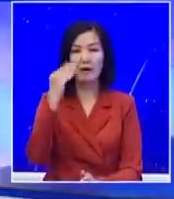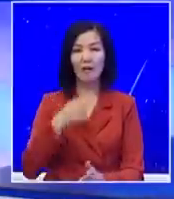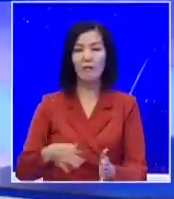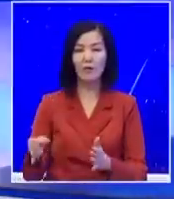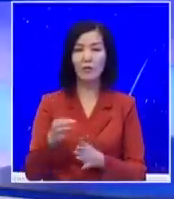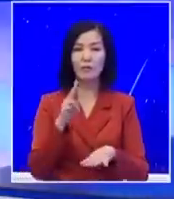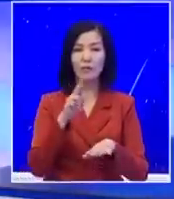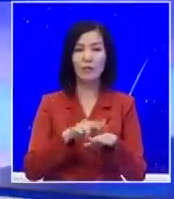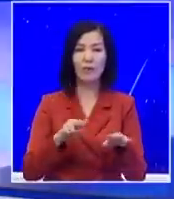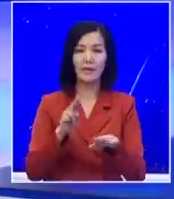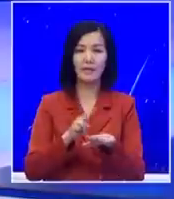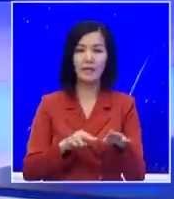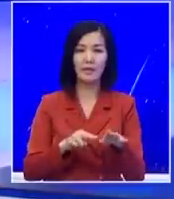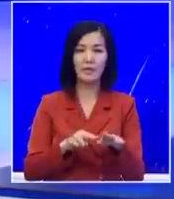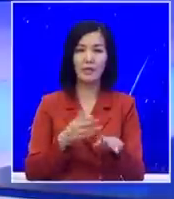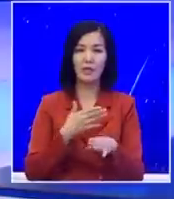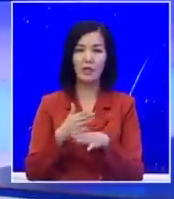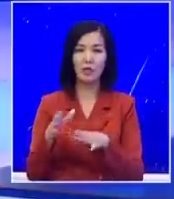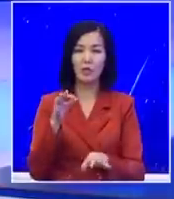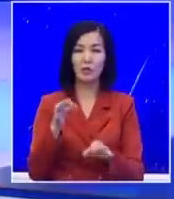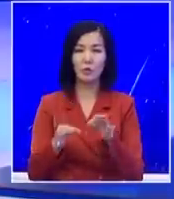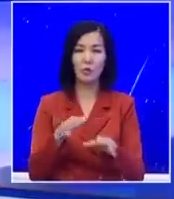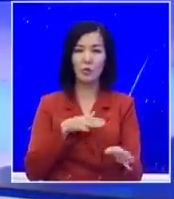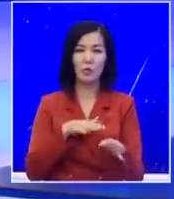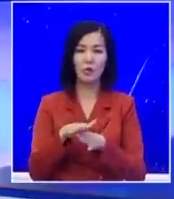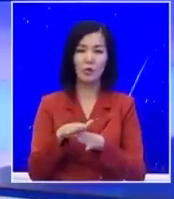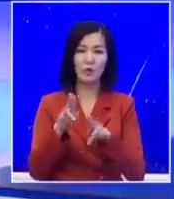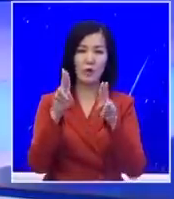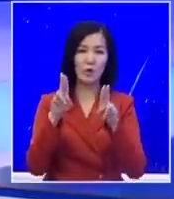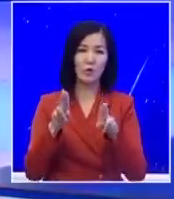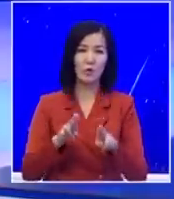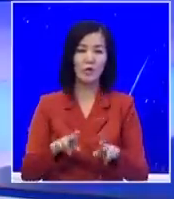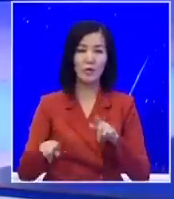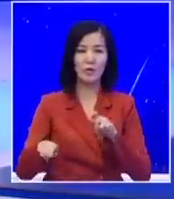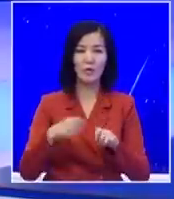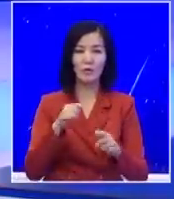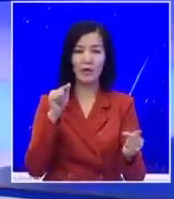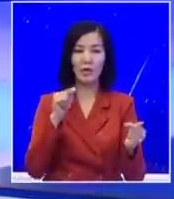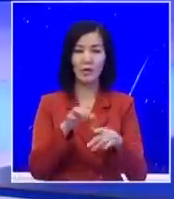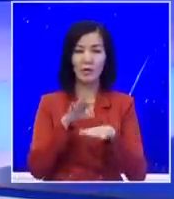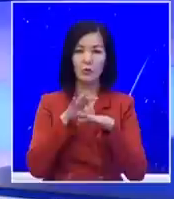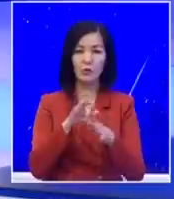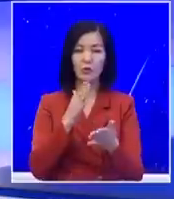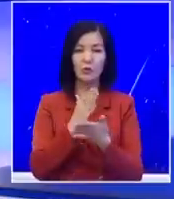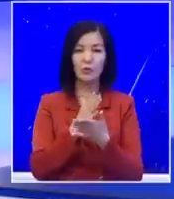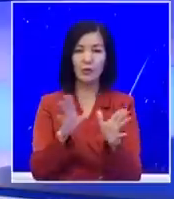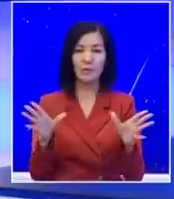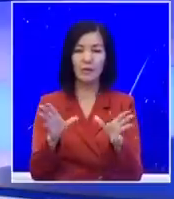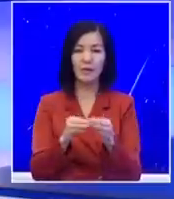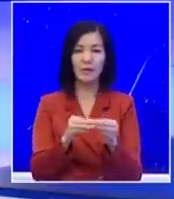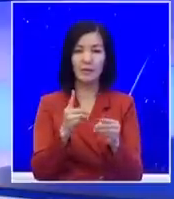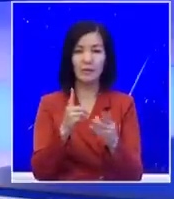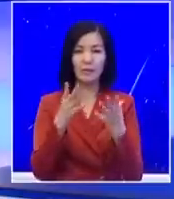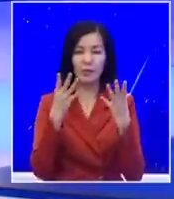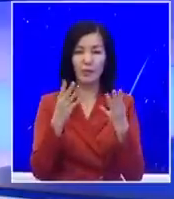Жұмыла көтерген жүк жеңіл. Облыс полицейлері мен жеке сот орындаушылары жол ережесін бұзғандарға қарсы күрес жүргізіп жатыр. Олар бірлесі